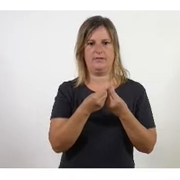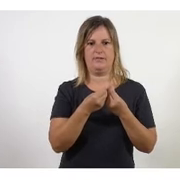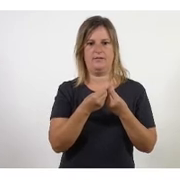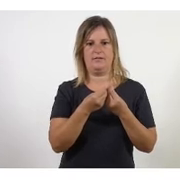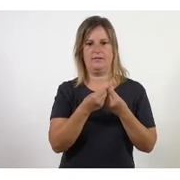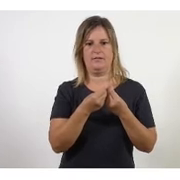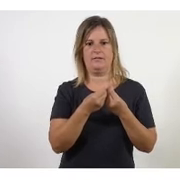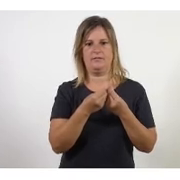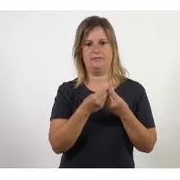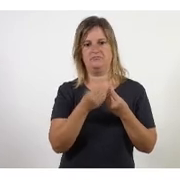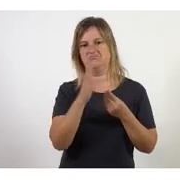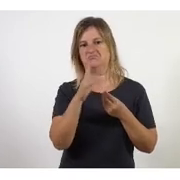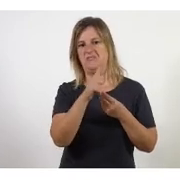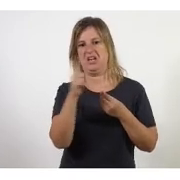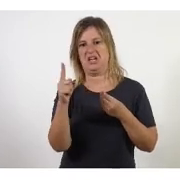Farem per aquí.